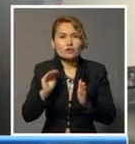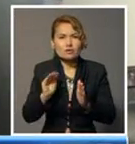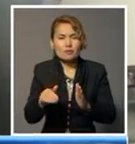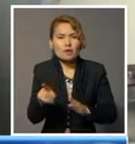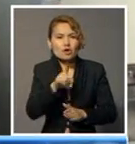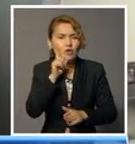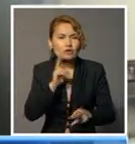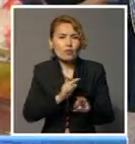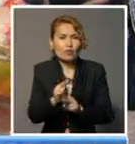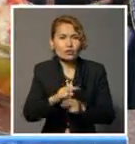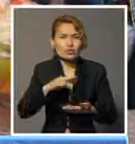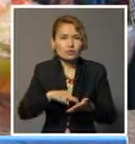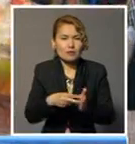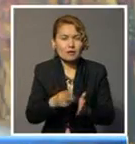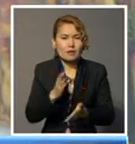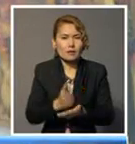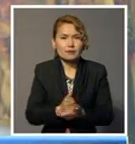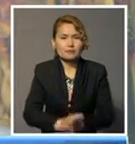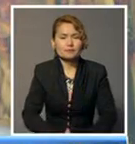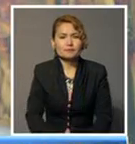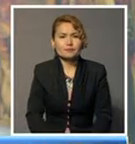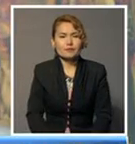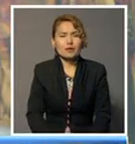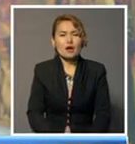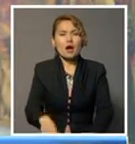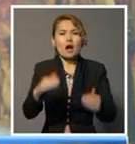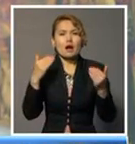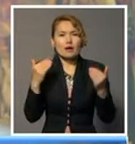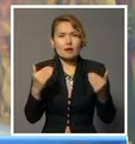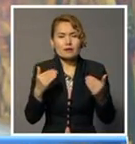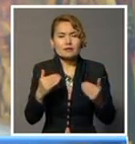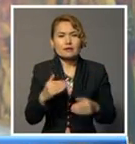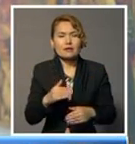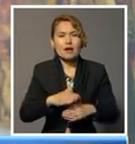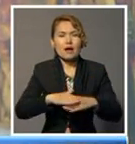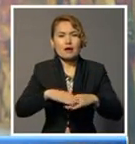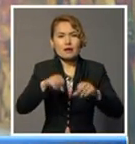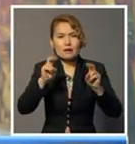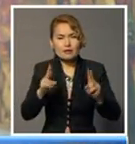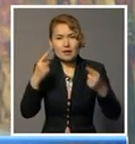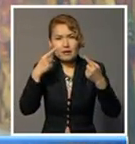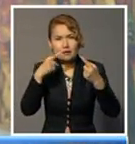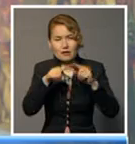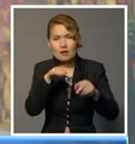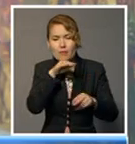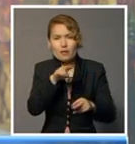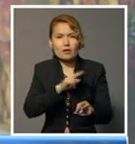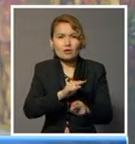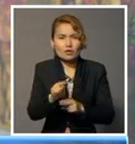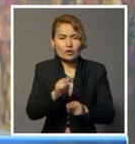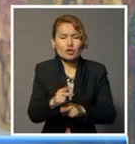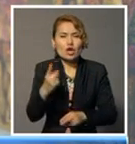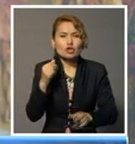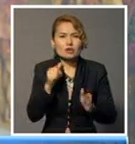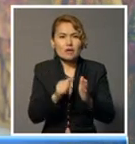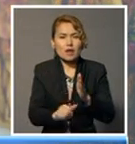оқыту жоспарда бар. Бүгінгі күні техникалық және кәсіптік білімді тегін беретін 160